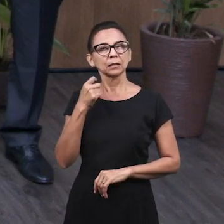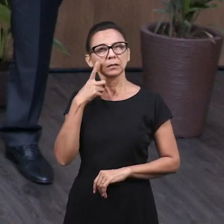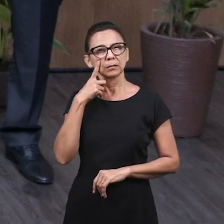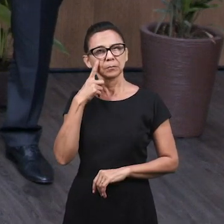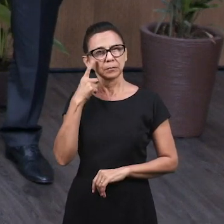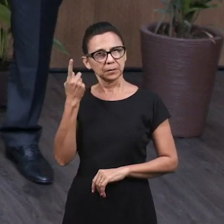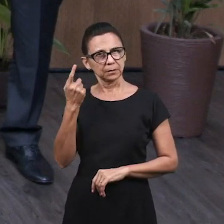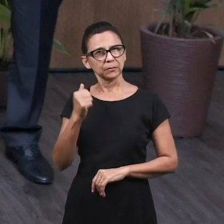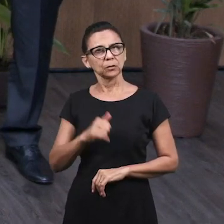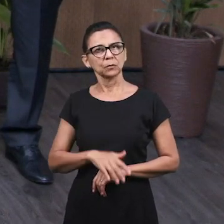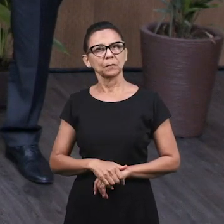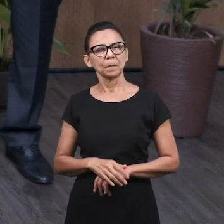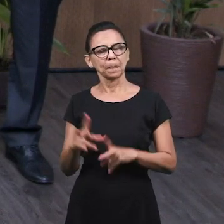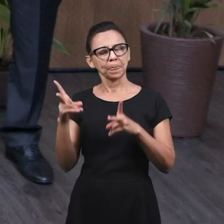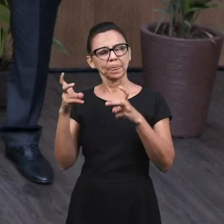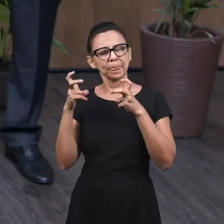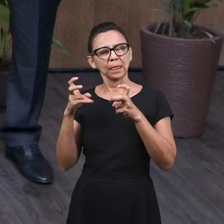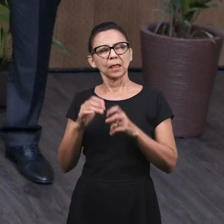« descends vite ».